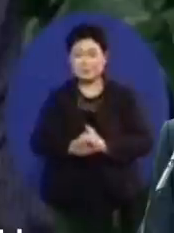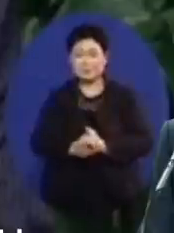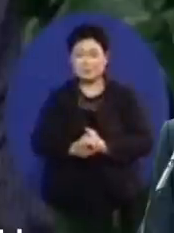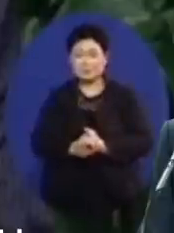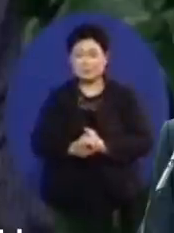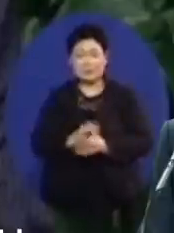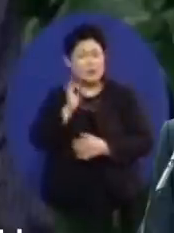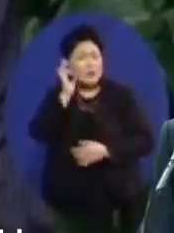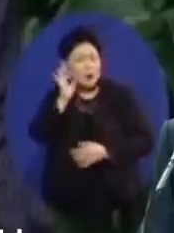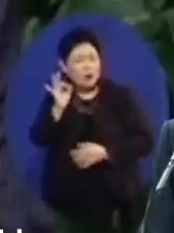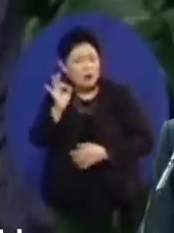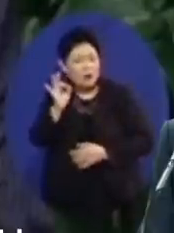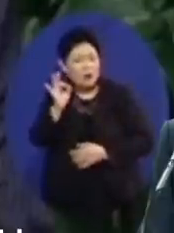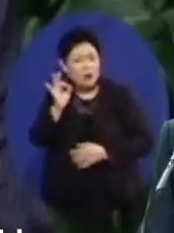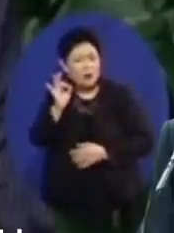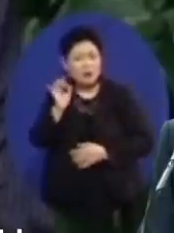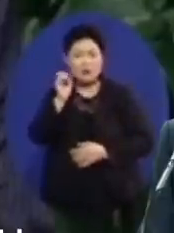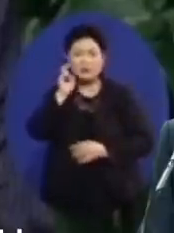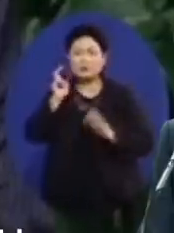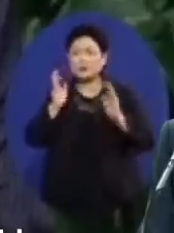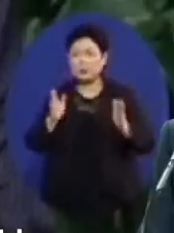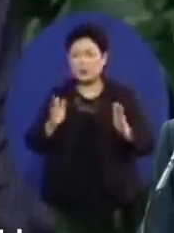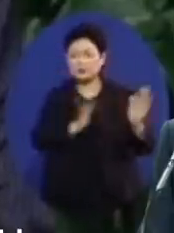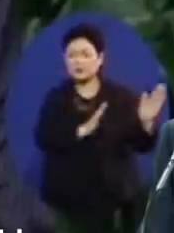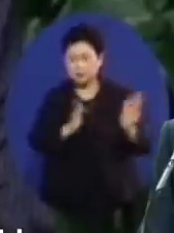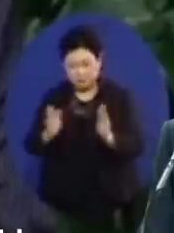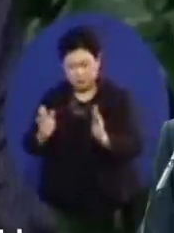열흘 내지 스무 날 준비를 합니다.